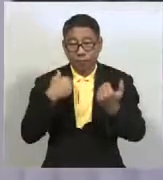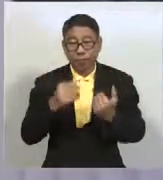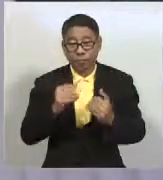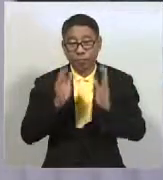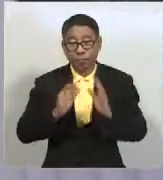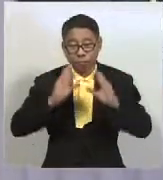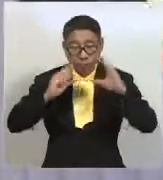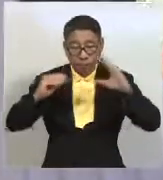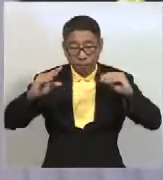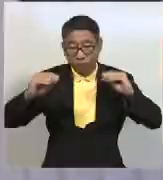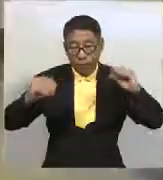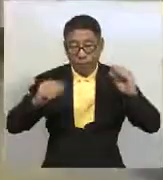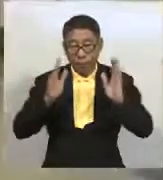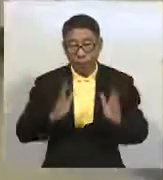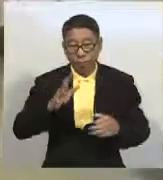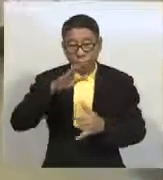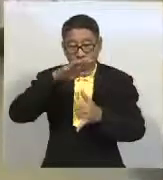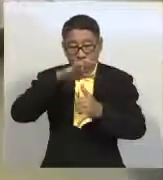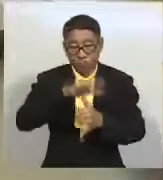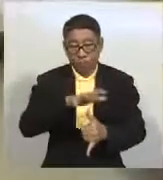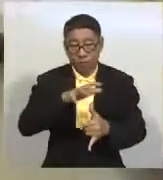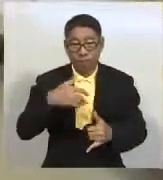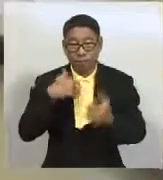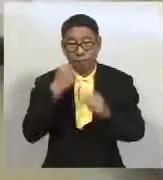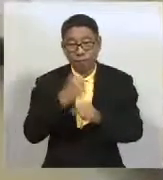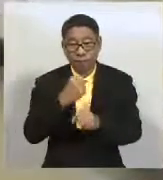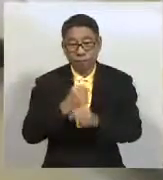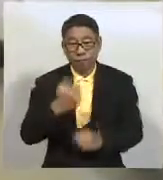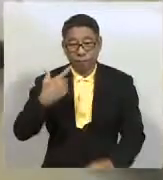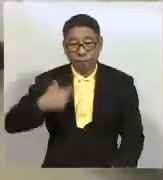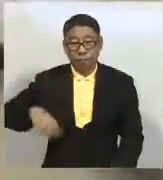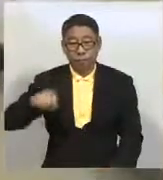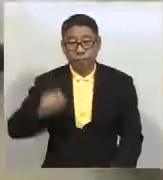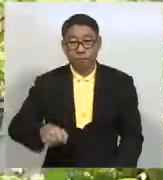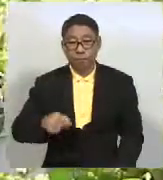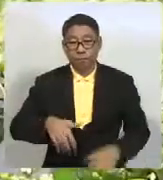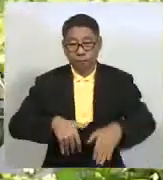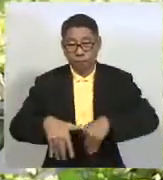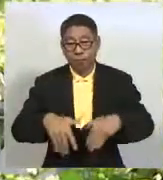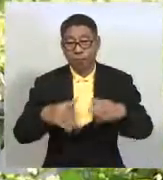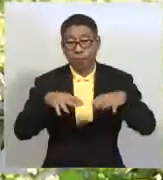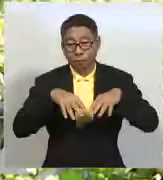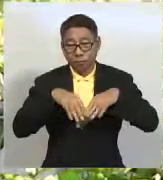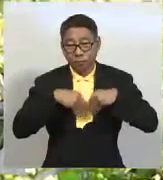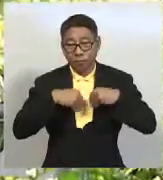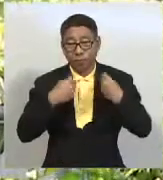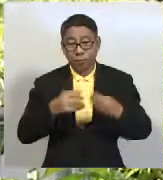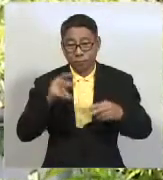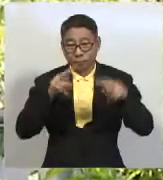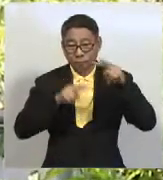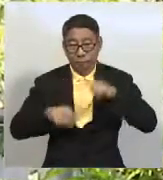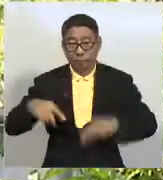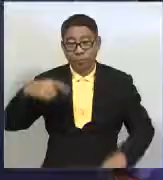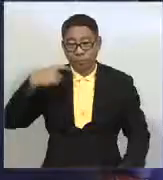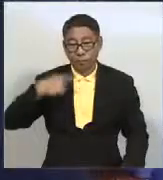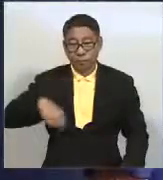การวิพากษ์วิจารณ์เรื่องของการแทรกแซงการทำงานของศาลยุติธรรมกันเป็นอย่างมากแต่ก็ขอให้ประชาชนนั้นมั่นใจการพิจารณาของคณะผู้พิพากษ